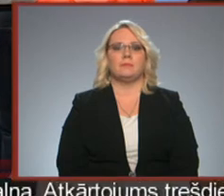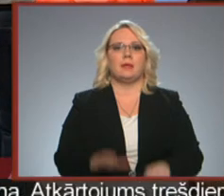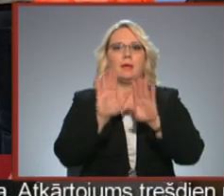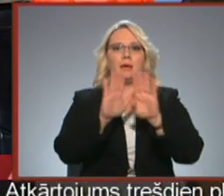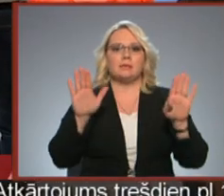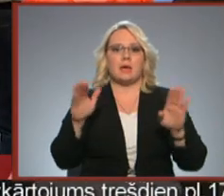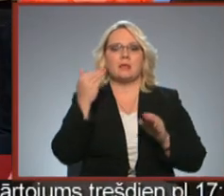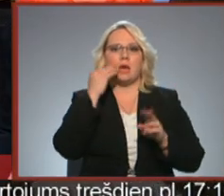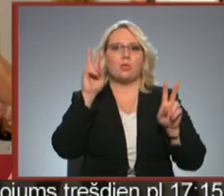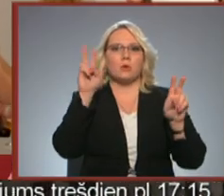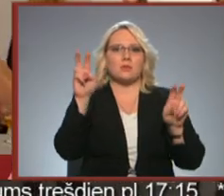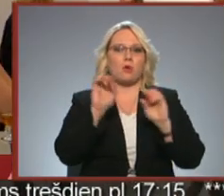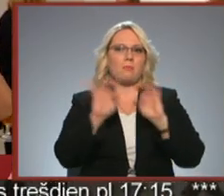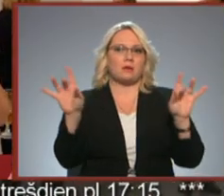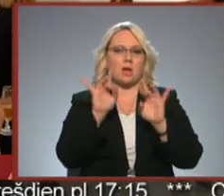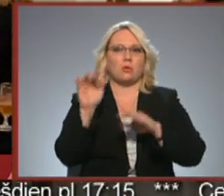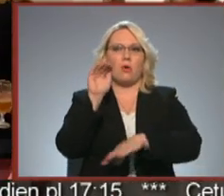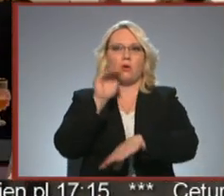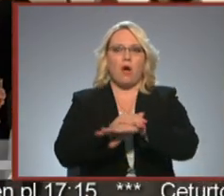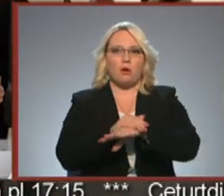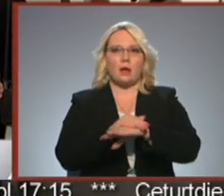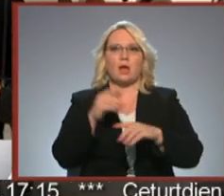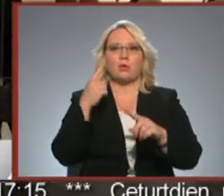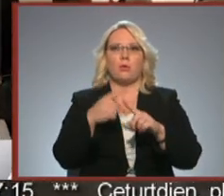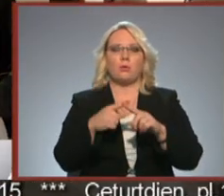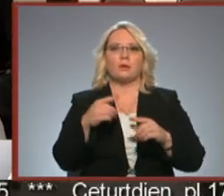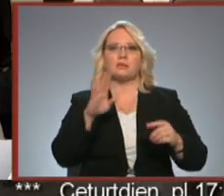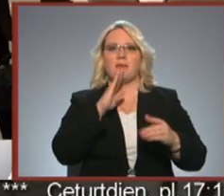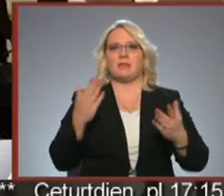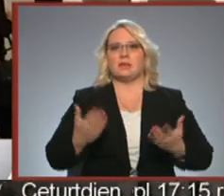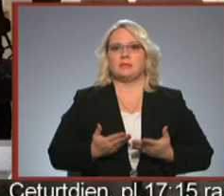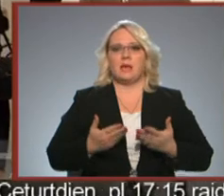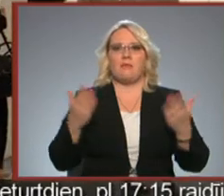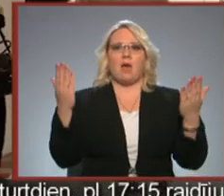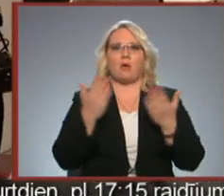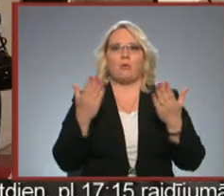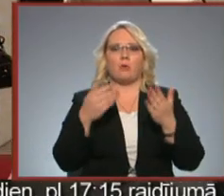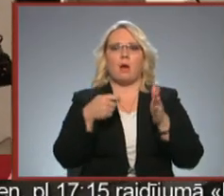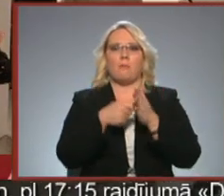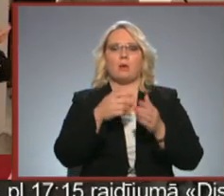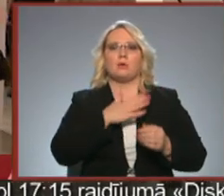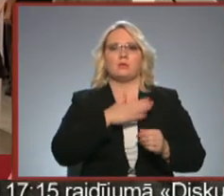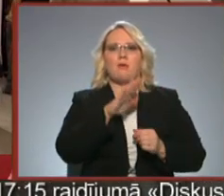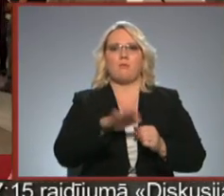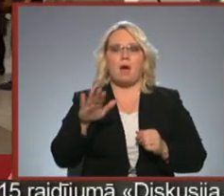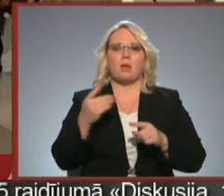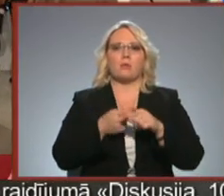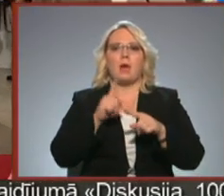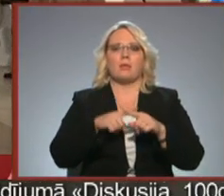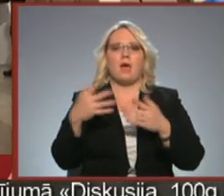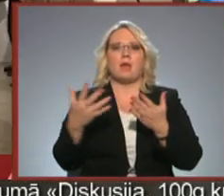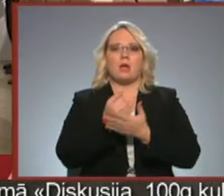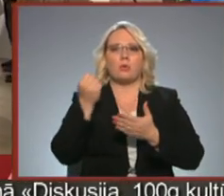Izstādes nosaukums paskaidro konkrētu periodu sievietes dzīvē, kurā viņa baro savu bērnu, tādējādi